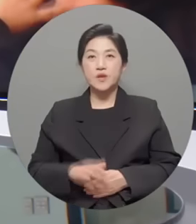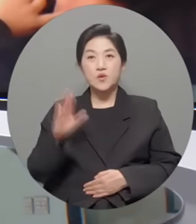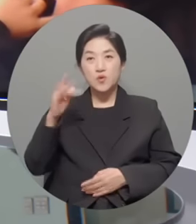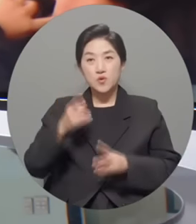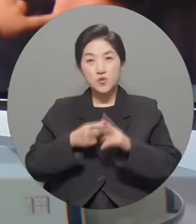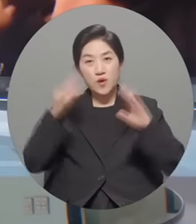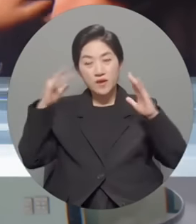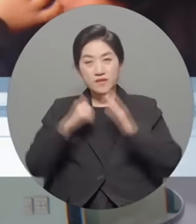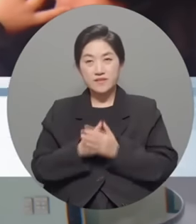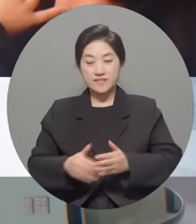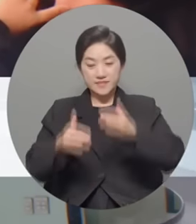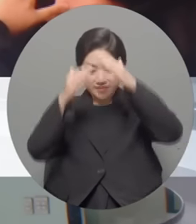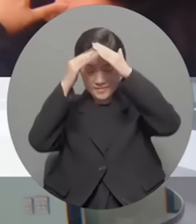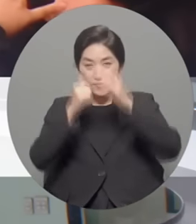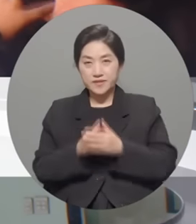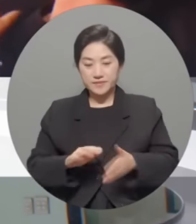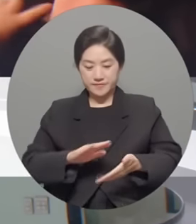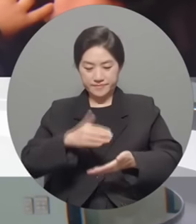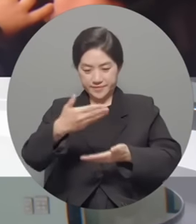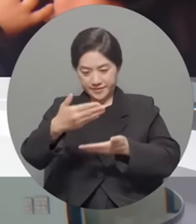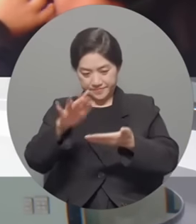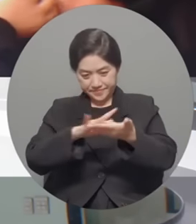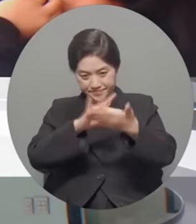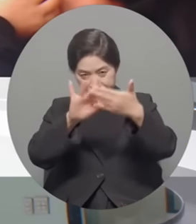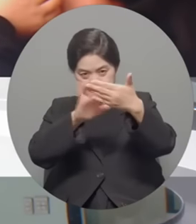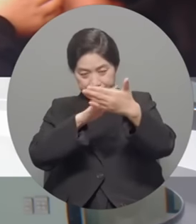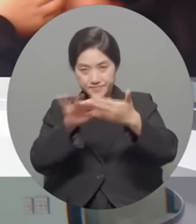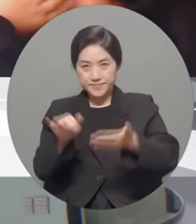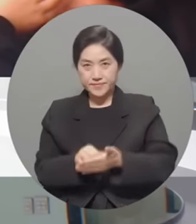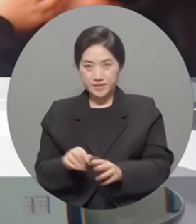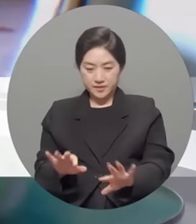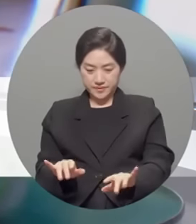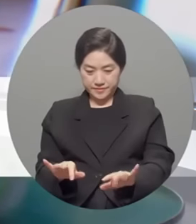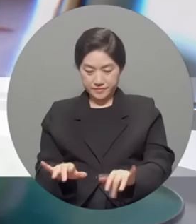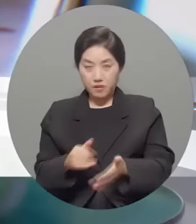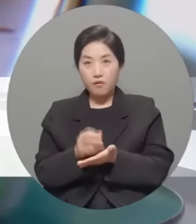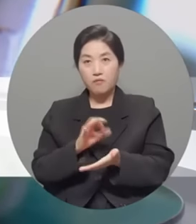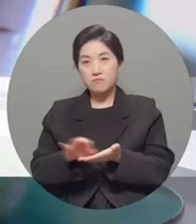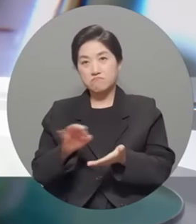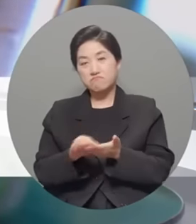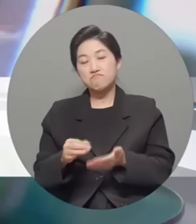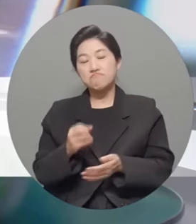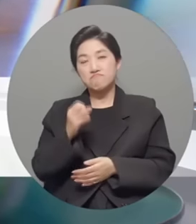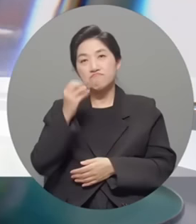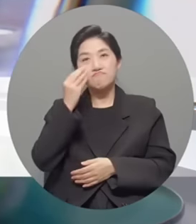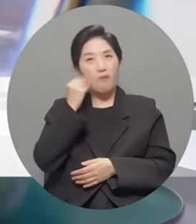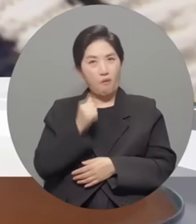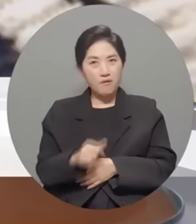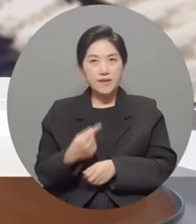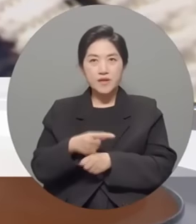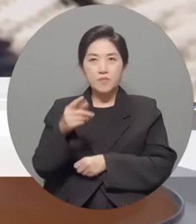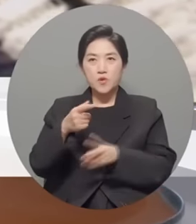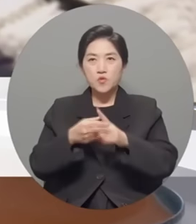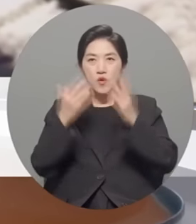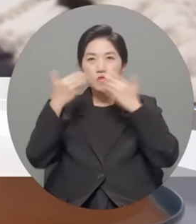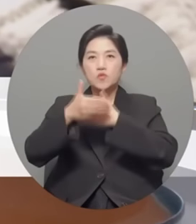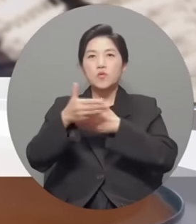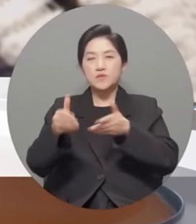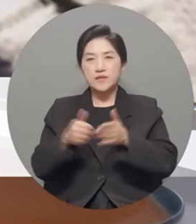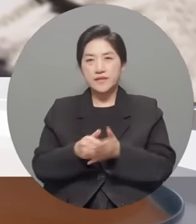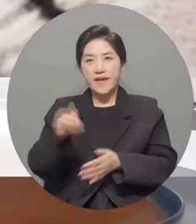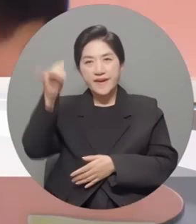요즘 초등학생들은 집에서 태블릿이나 컴퓨터를 이용해서 공부하는 게 익숙하죠. 내년부터는 초등학교